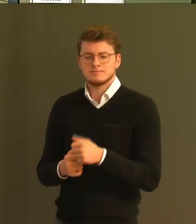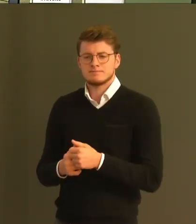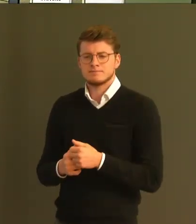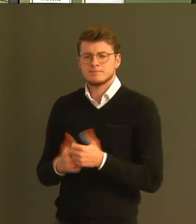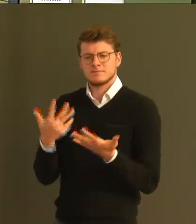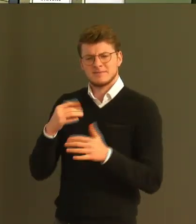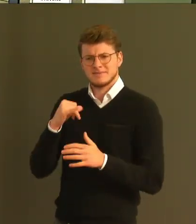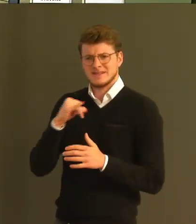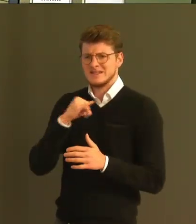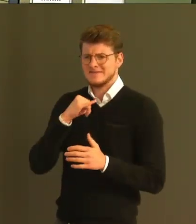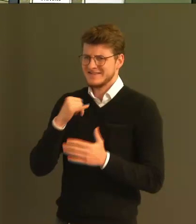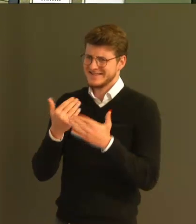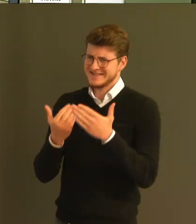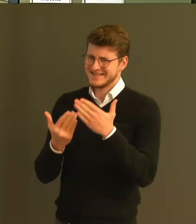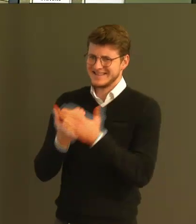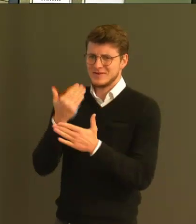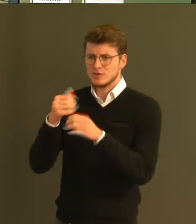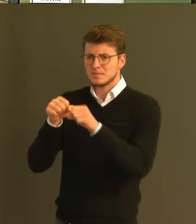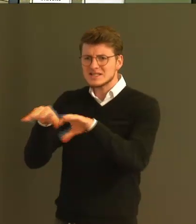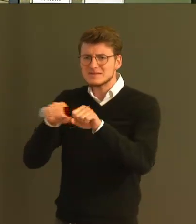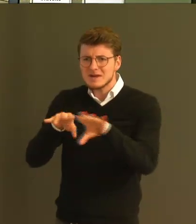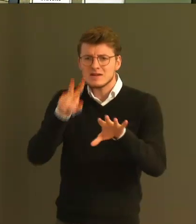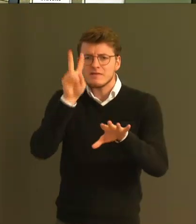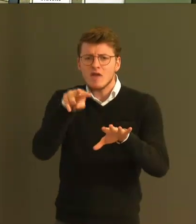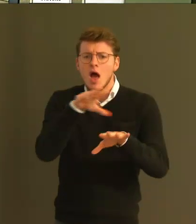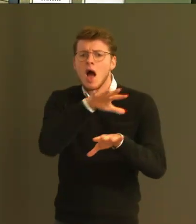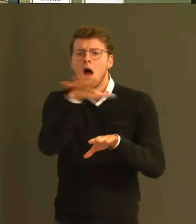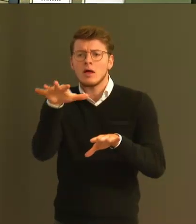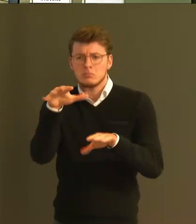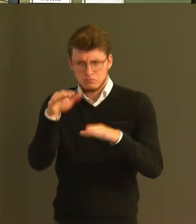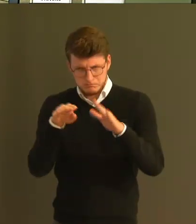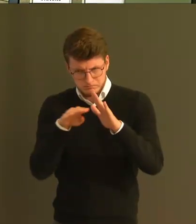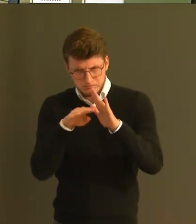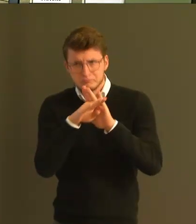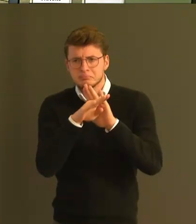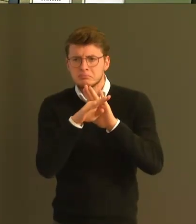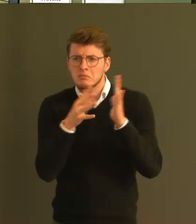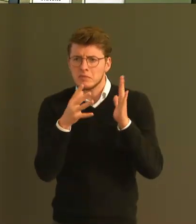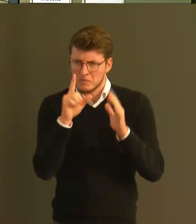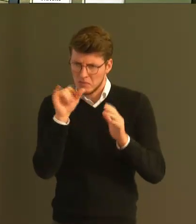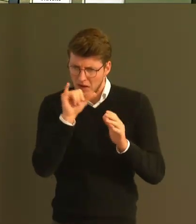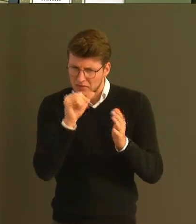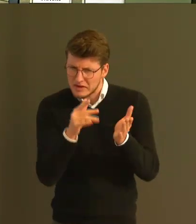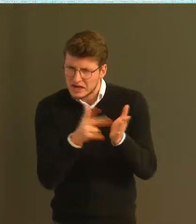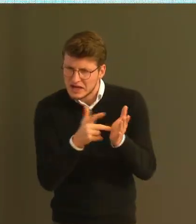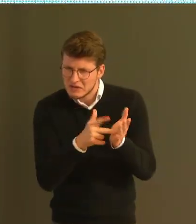les autres d'armes et est aux circulaires de phyllis minute 90